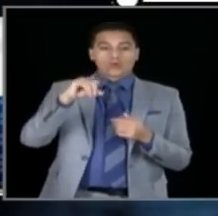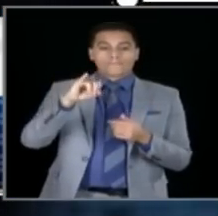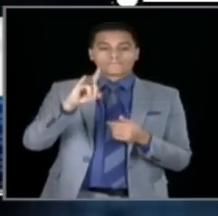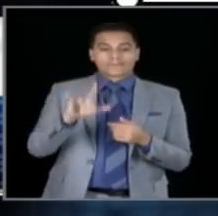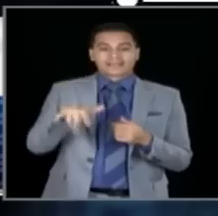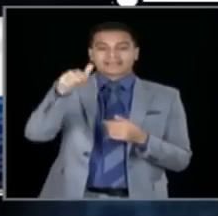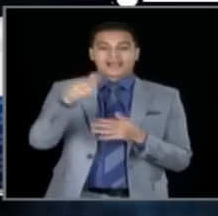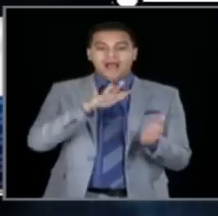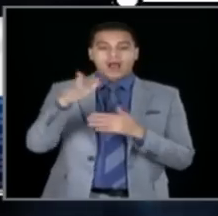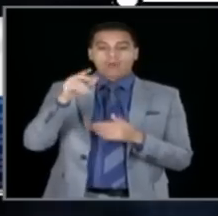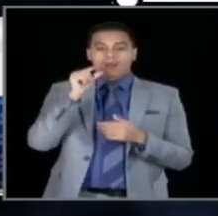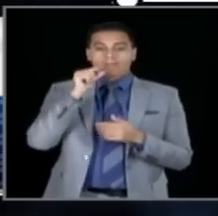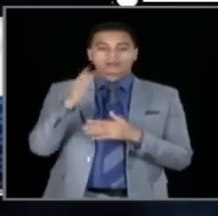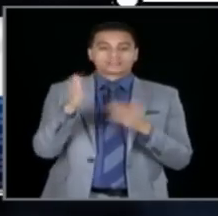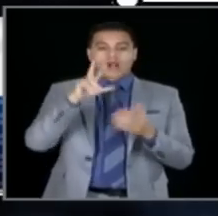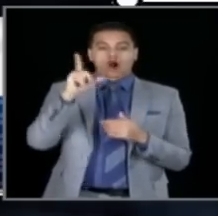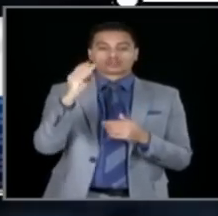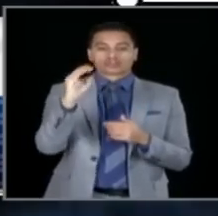البرازيل، الأرجنتين.